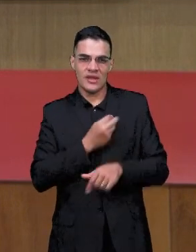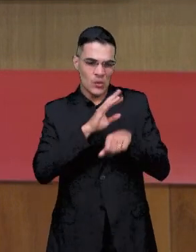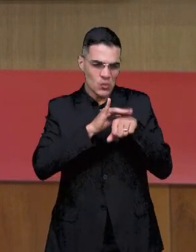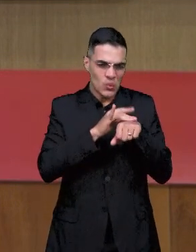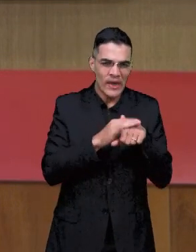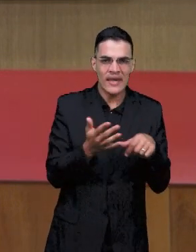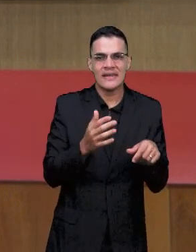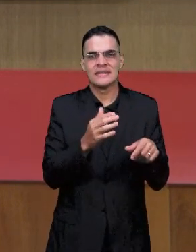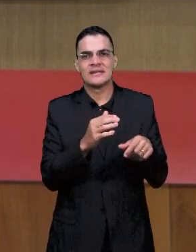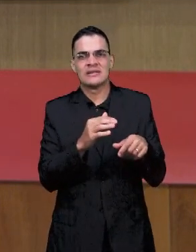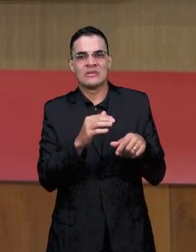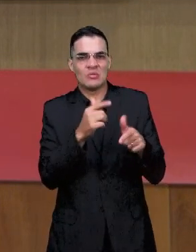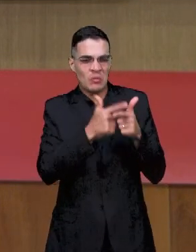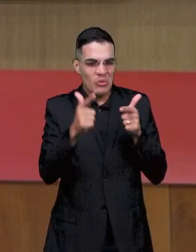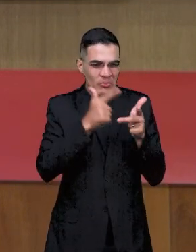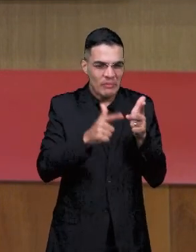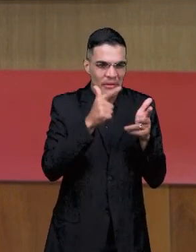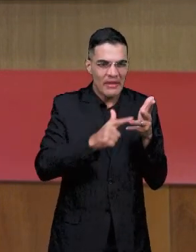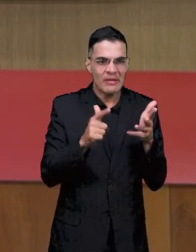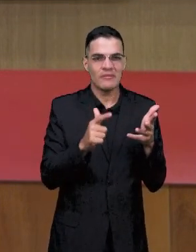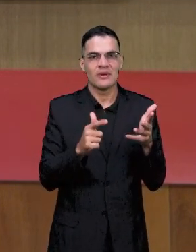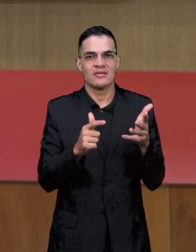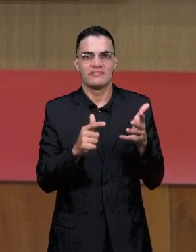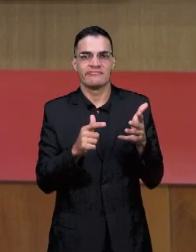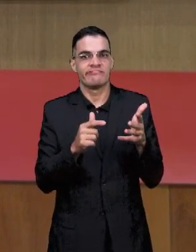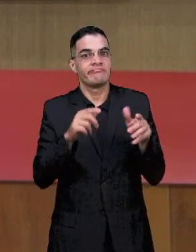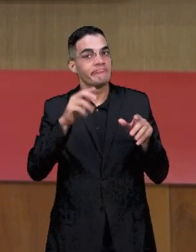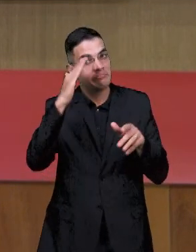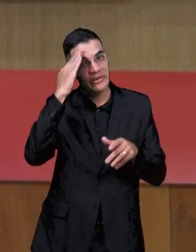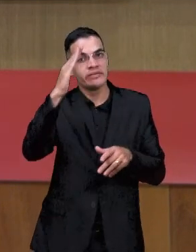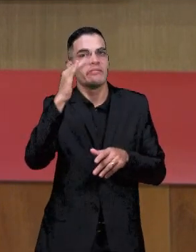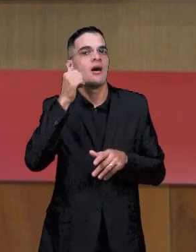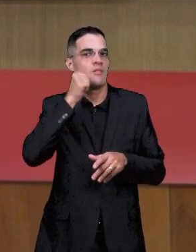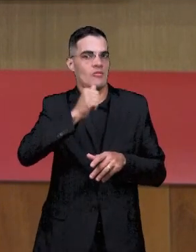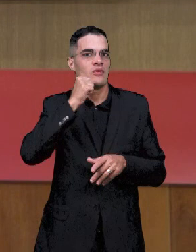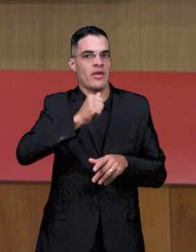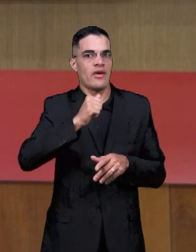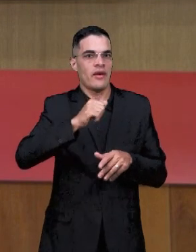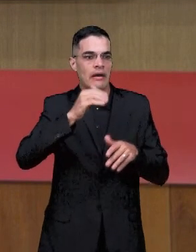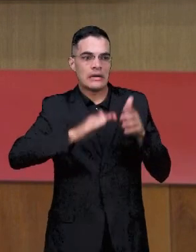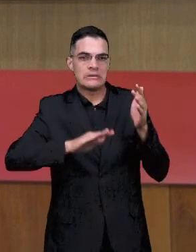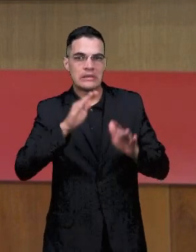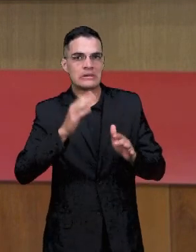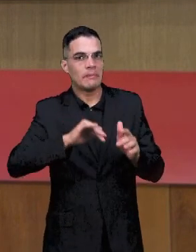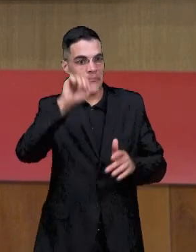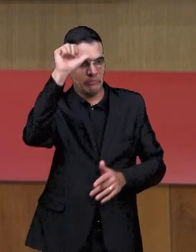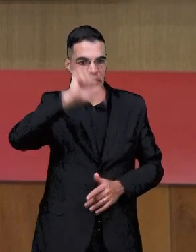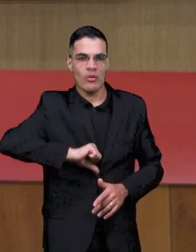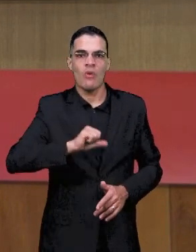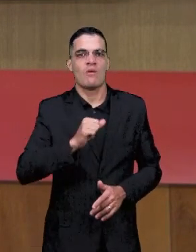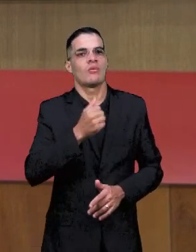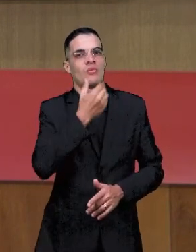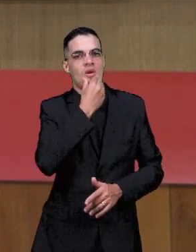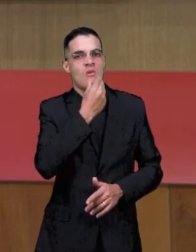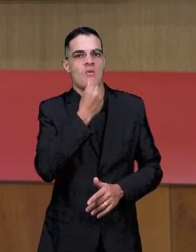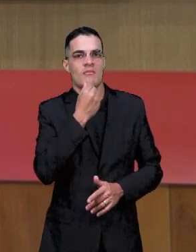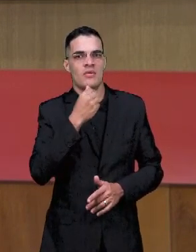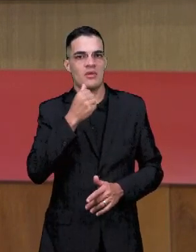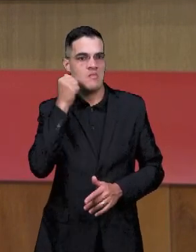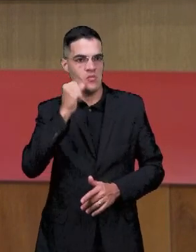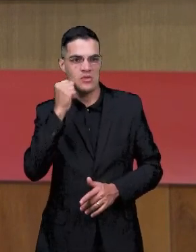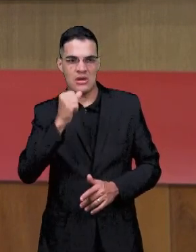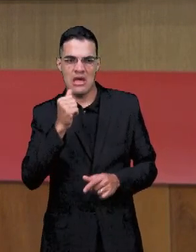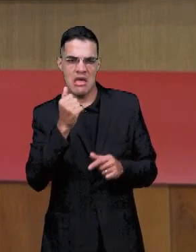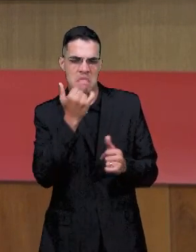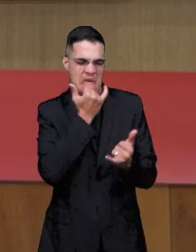И сестры, они очень-очень сильные такие чувства имеют, иногда сильнее, чем мужчины. И вот они держат